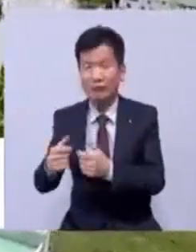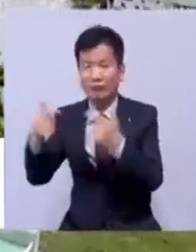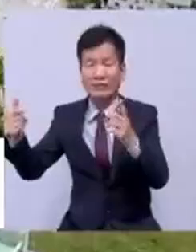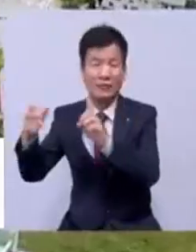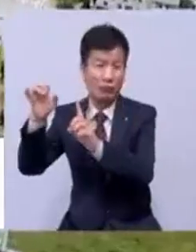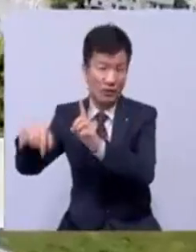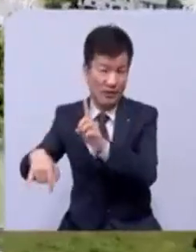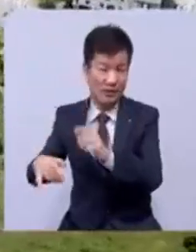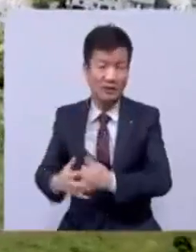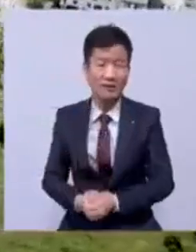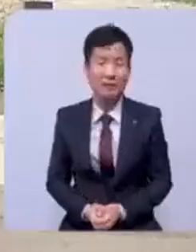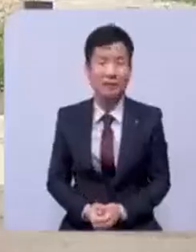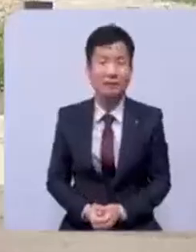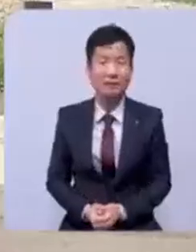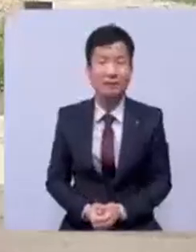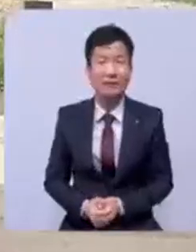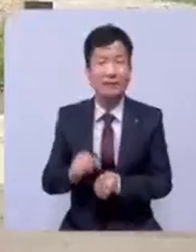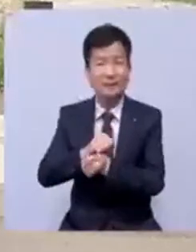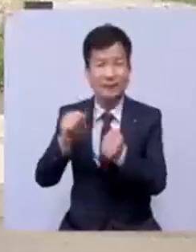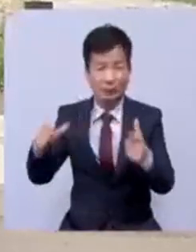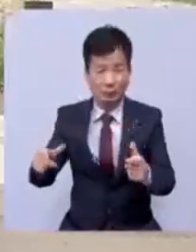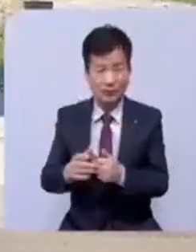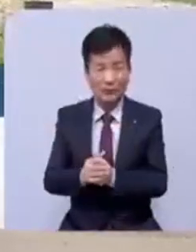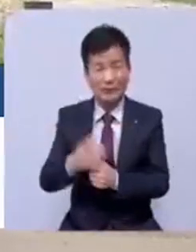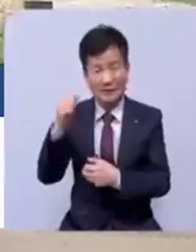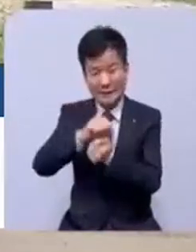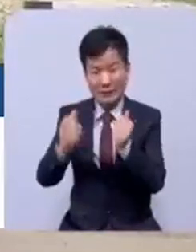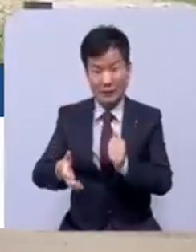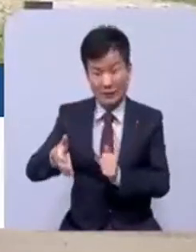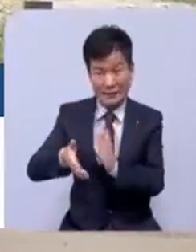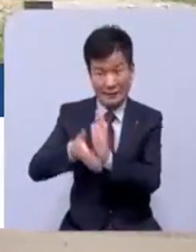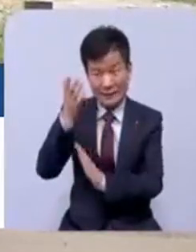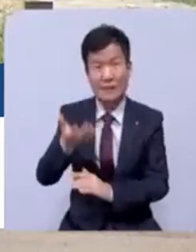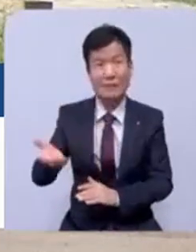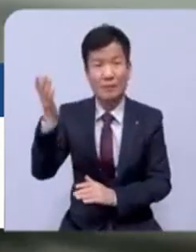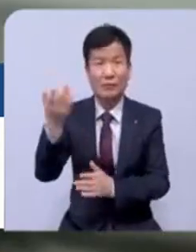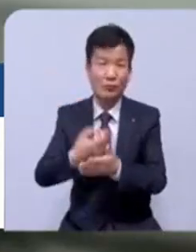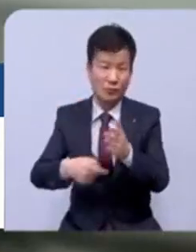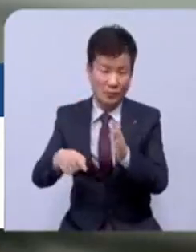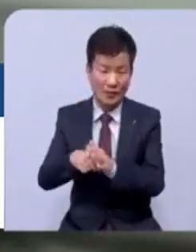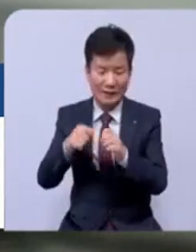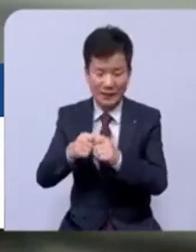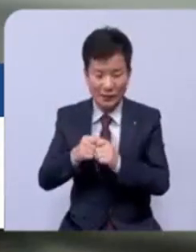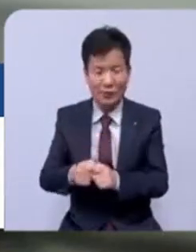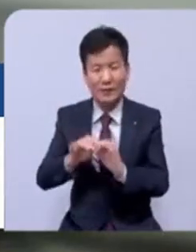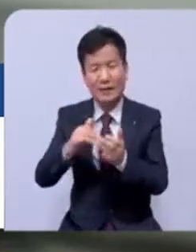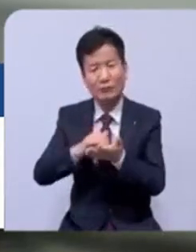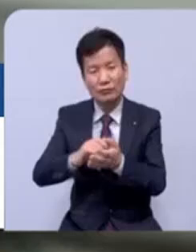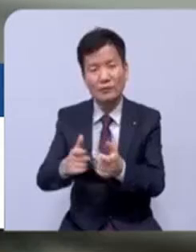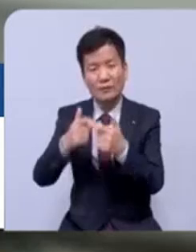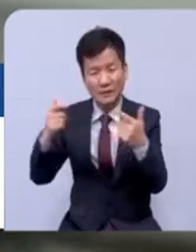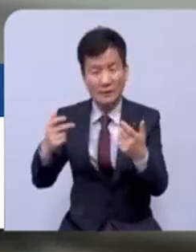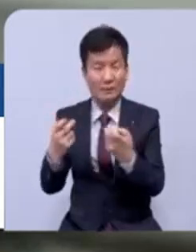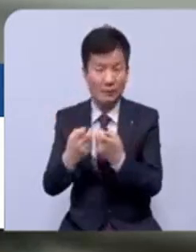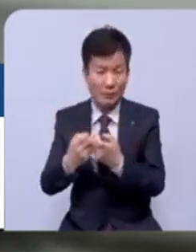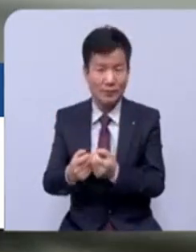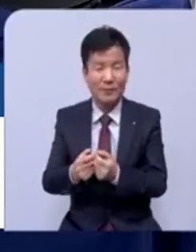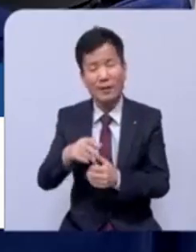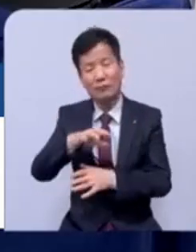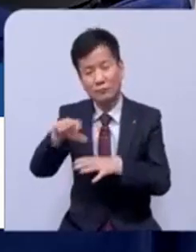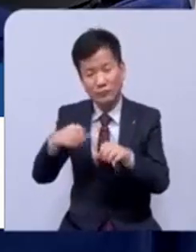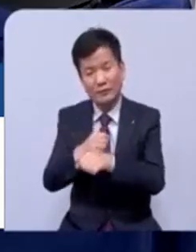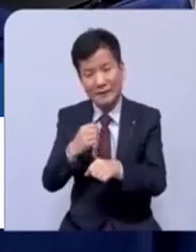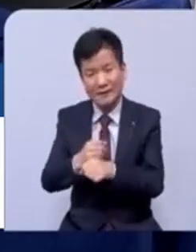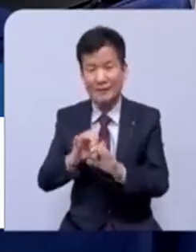1위를 기록했습니다. 진천군의 시승격 발전을 위한 체계적인 인구 정책 준비와 함께